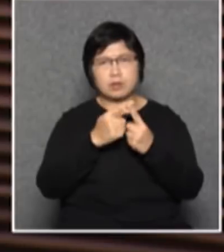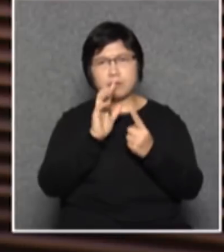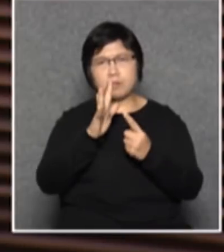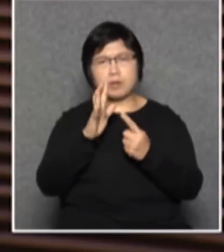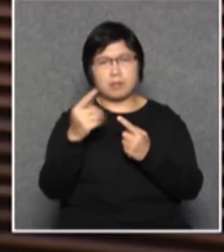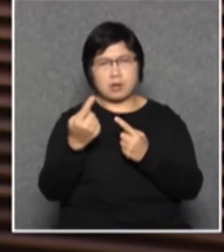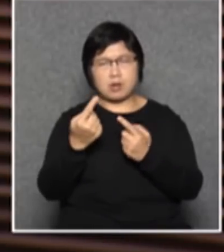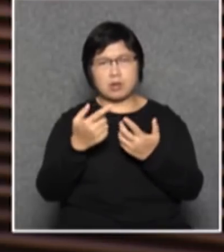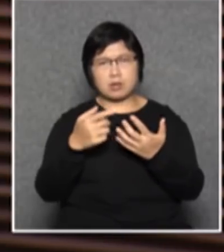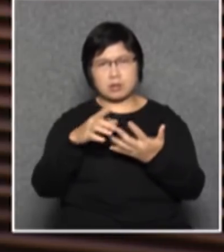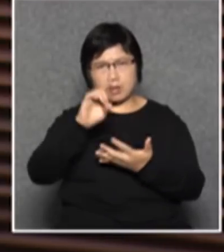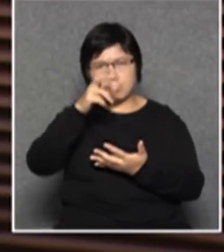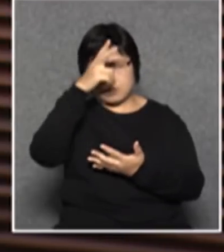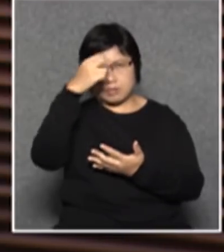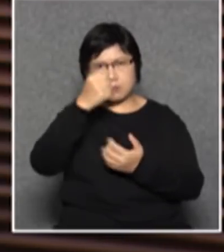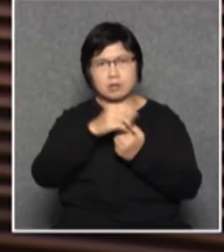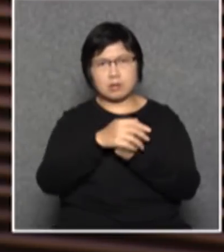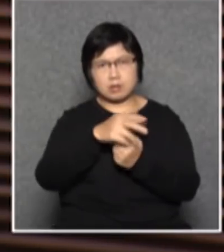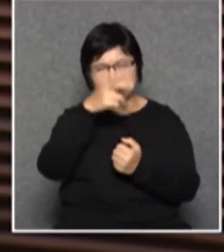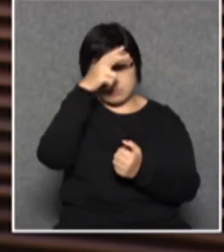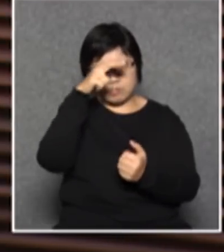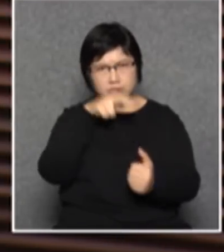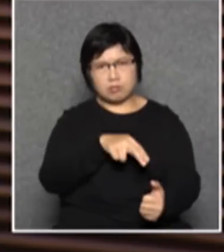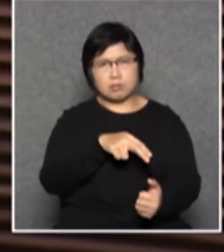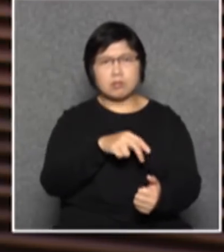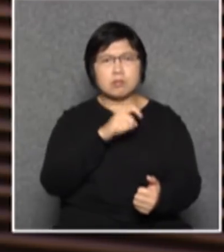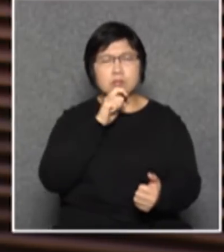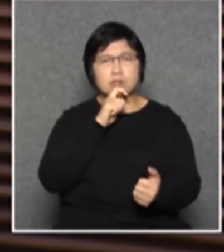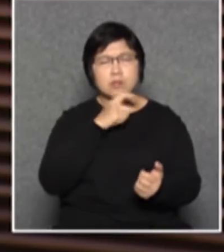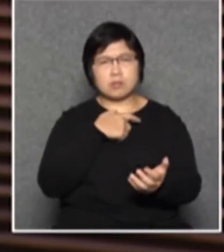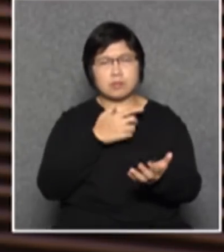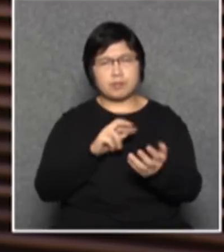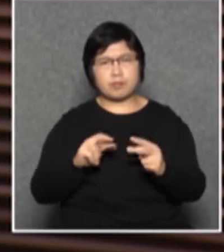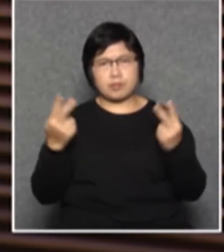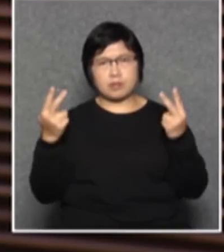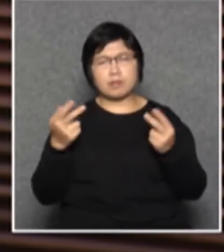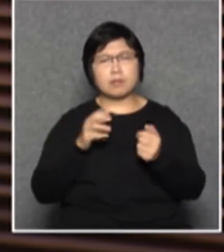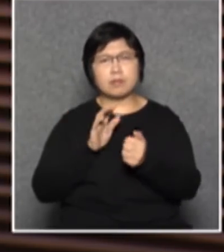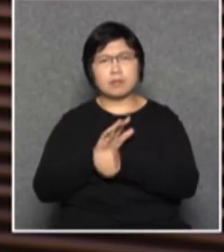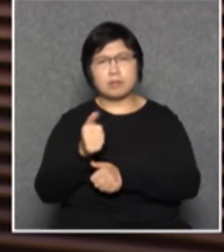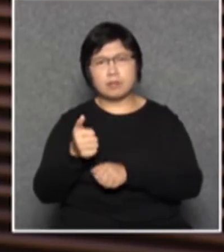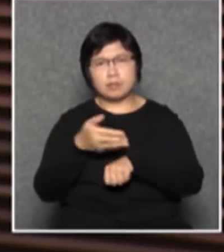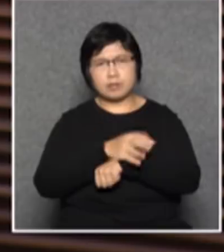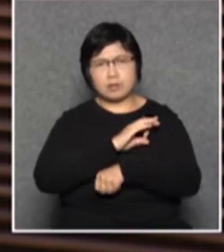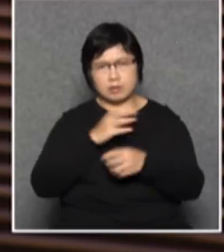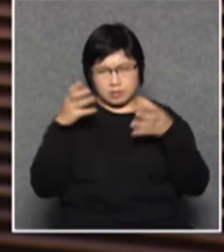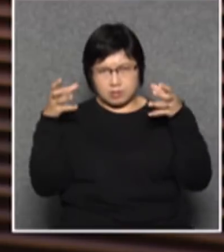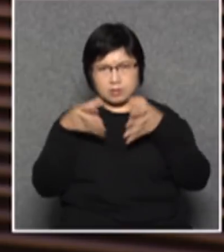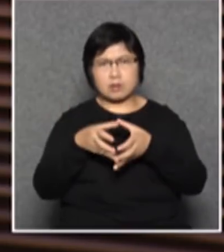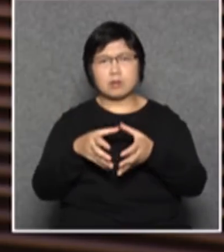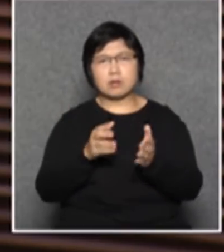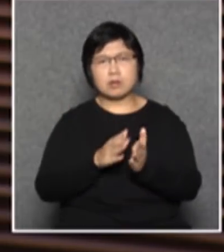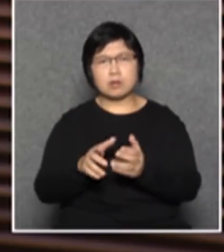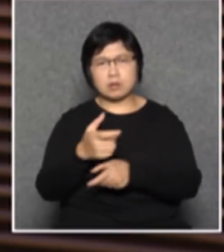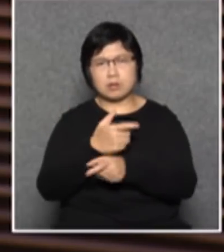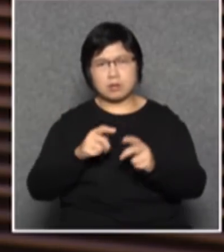的行政長官，政治格局必定有根本的變化，有利於社會集中精力處理經濟